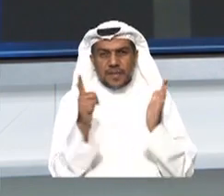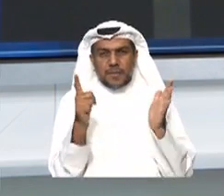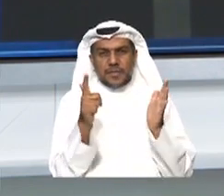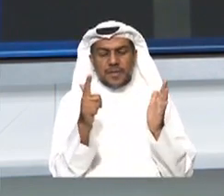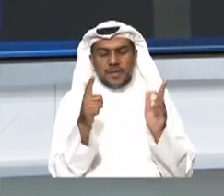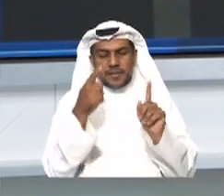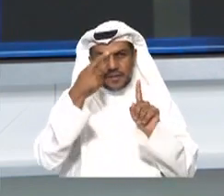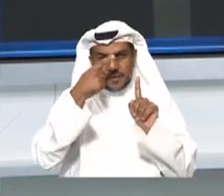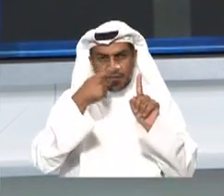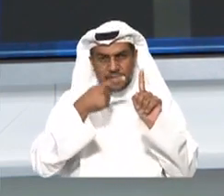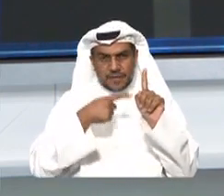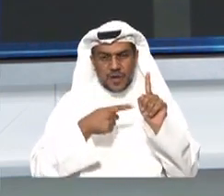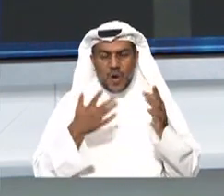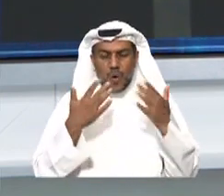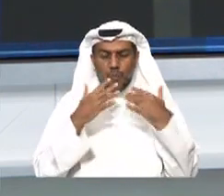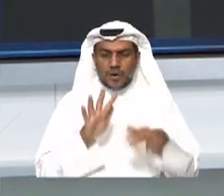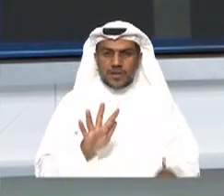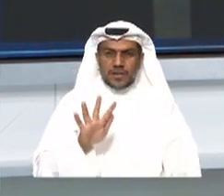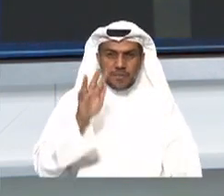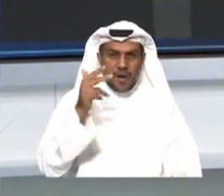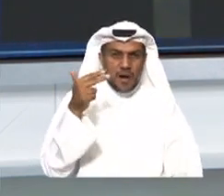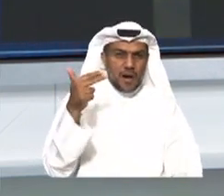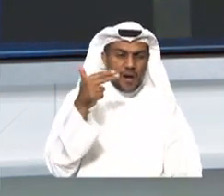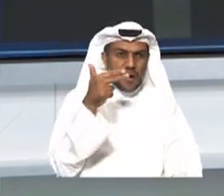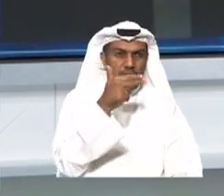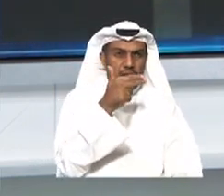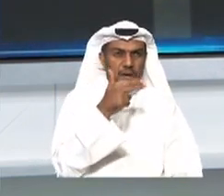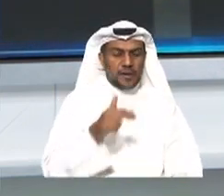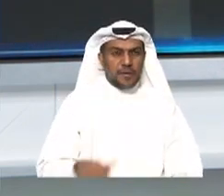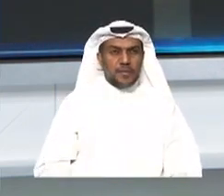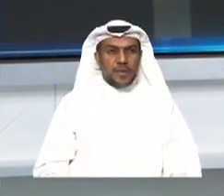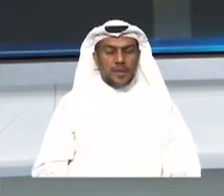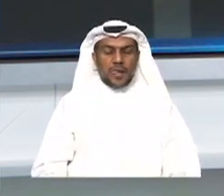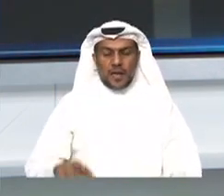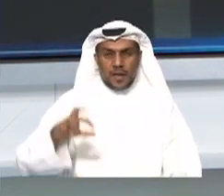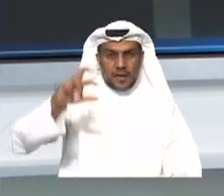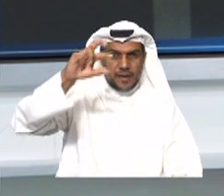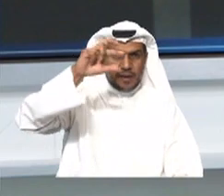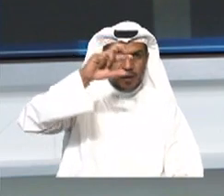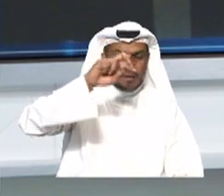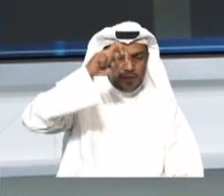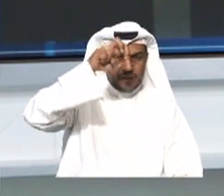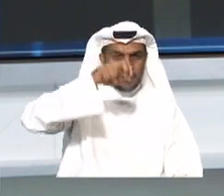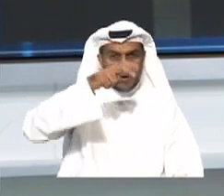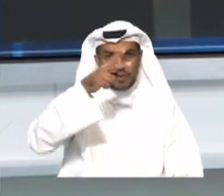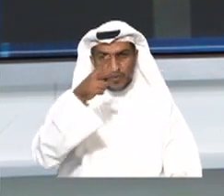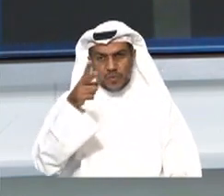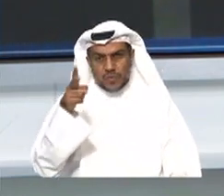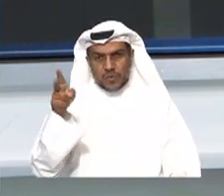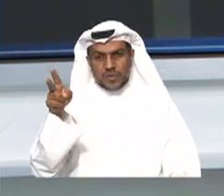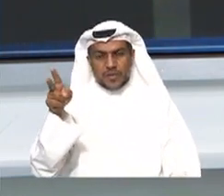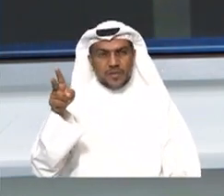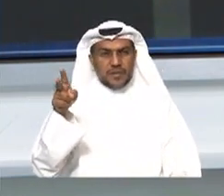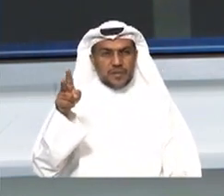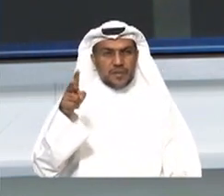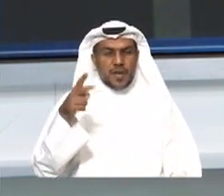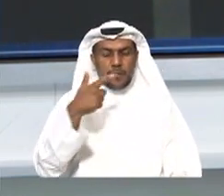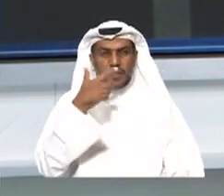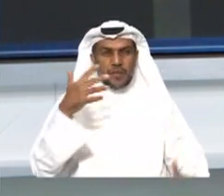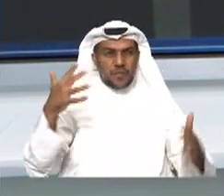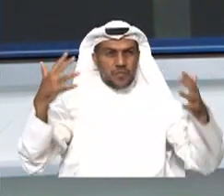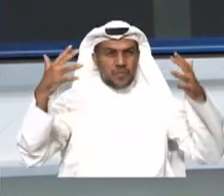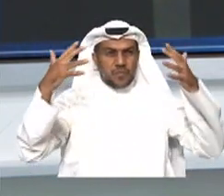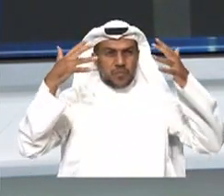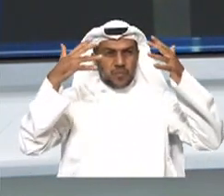مئوية، هواء شمالي غربي 8 إلى 30 في يوم الغد، وفي يوم الأحد 8 إلى 28 كيلومتر في الساعة. تكاثر السحب راح